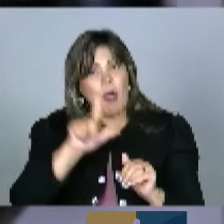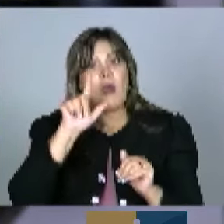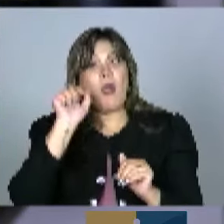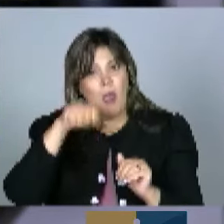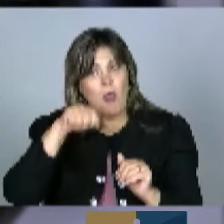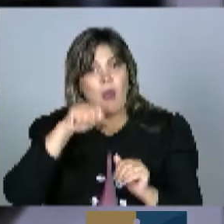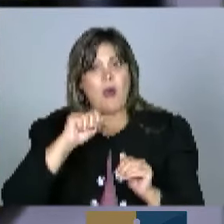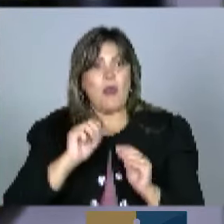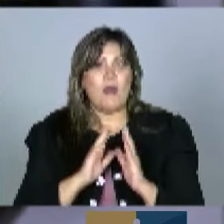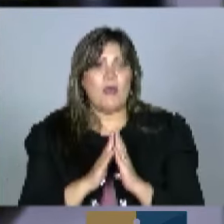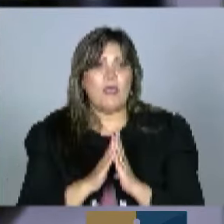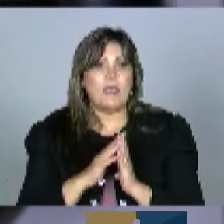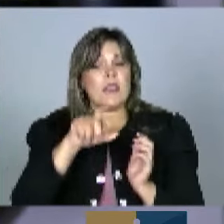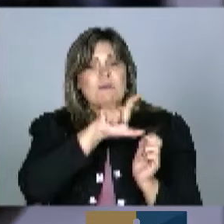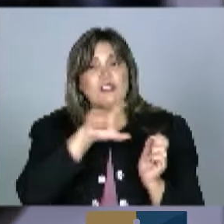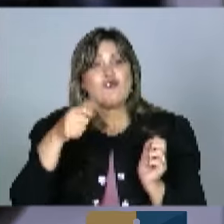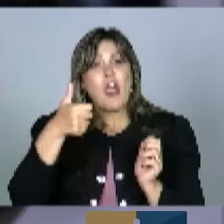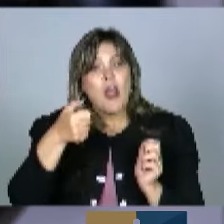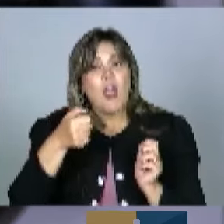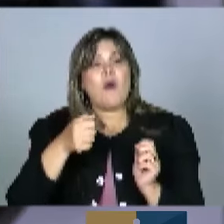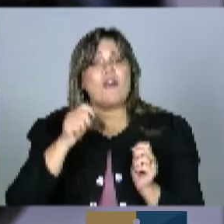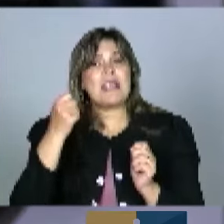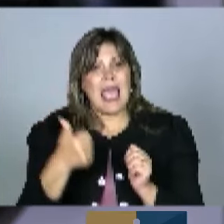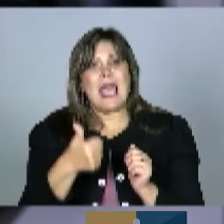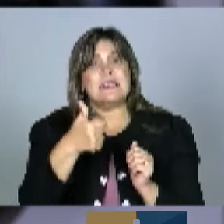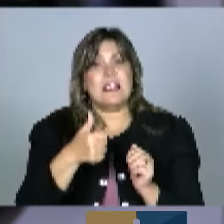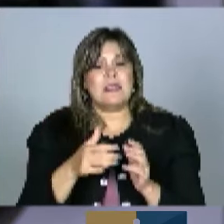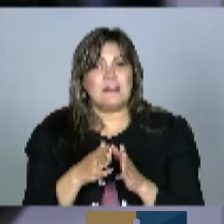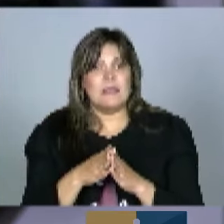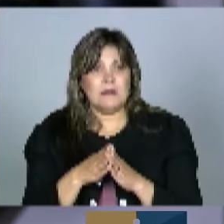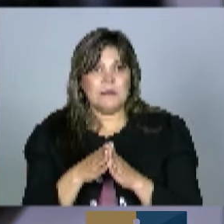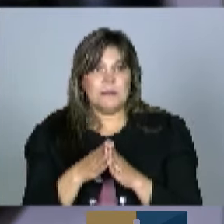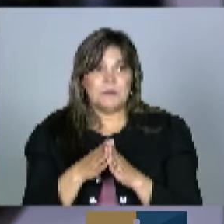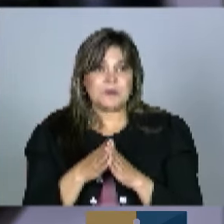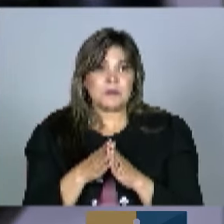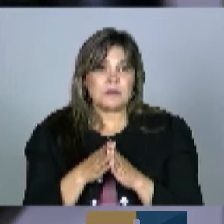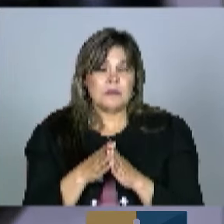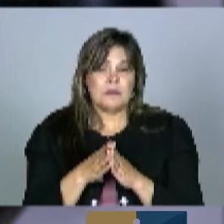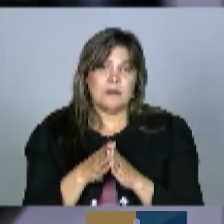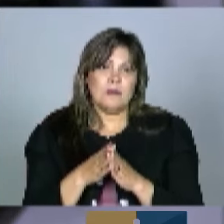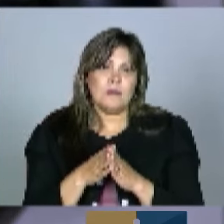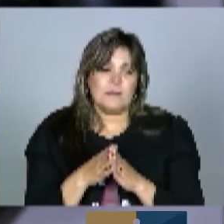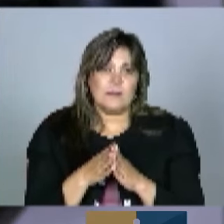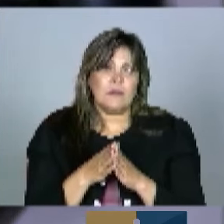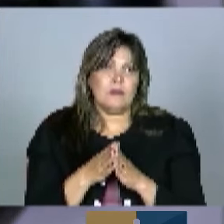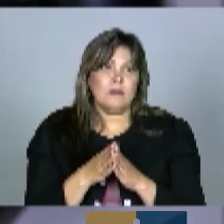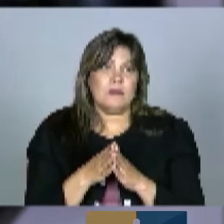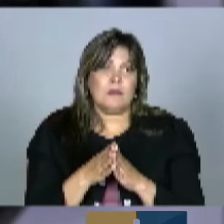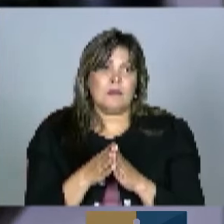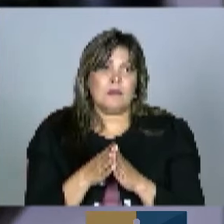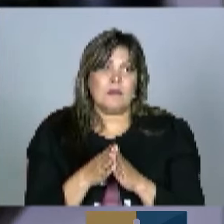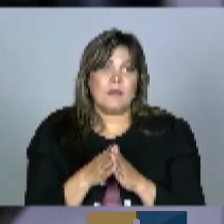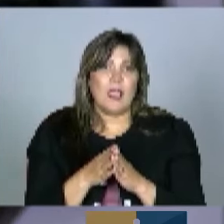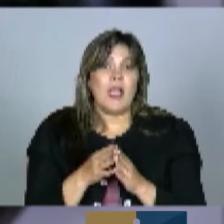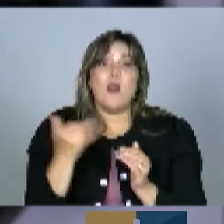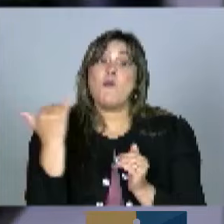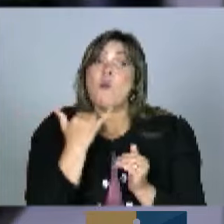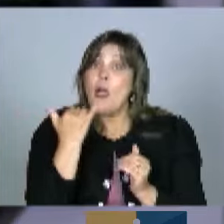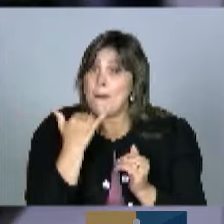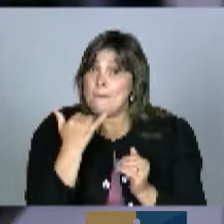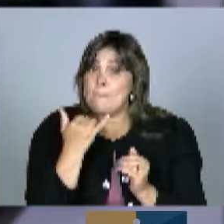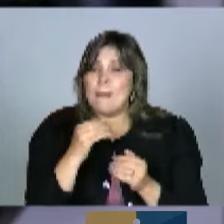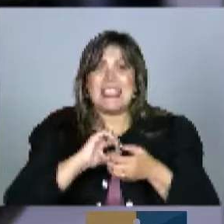طب ما تمشي في اجراءه التسجيل يا سي مستشار ممكن حتى لو مش مسجل تمشي في اجراءه التسجيل لان هي دلوقتي طب دي نقطه مهمه قالها سياده